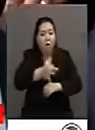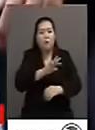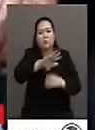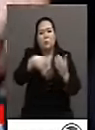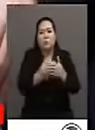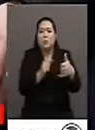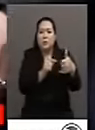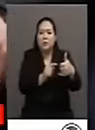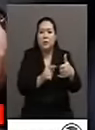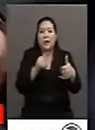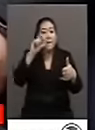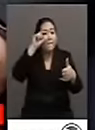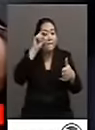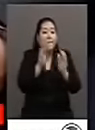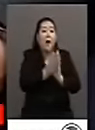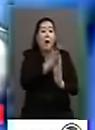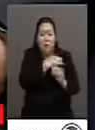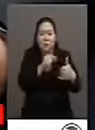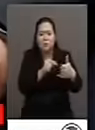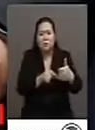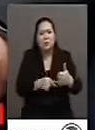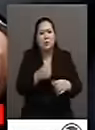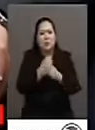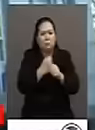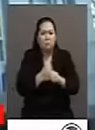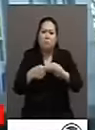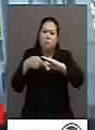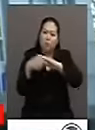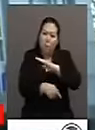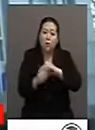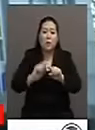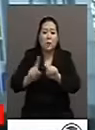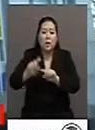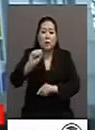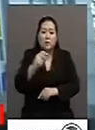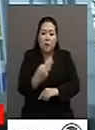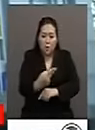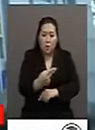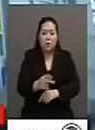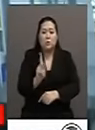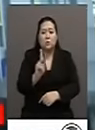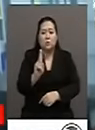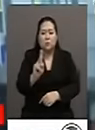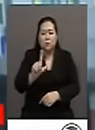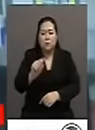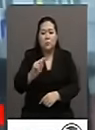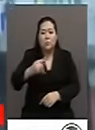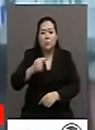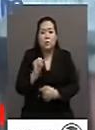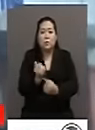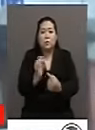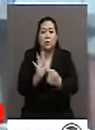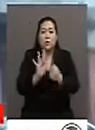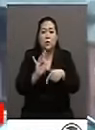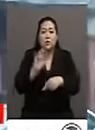กับกรณีของการฟอกเงินการรับของโจรสหกรณ์คลองจันทน์เบื้องต้นเจ้าหน้าที่ตำรวจตอนนี้ยังไม่ตัดสินใจบุ